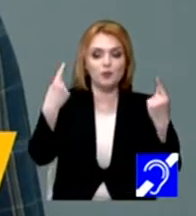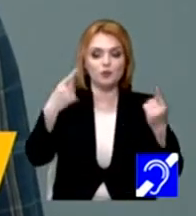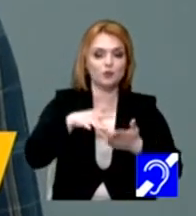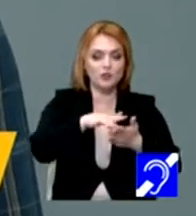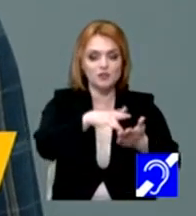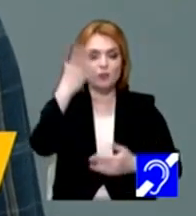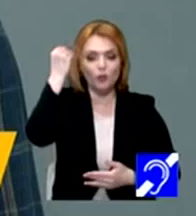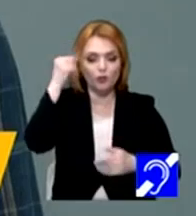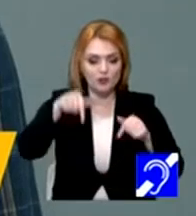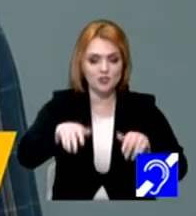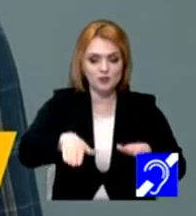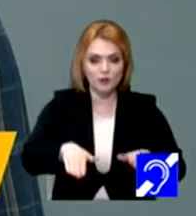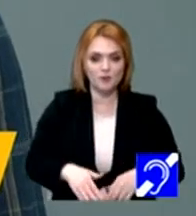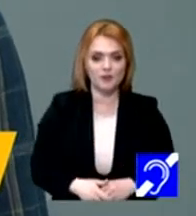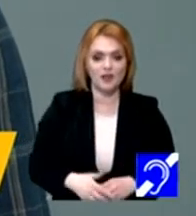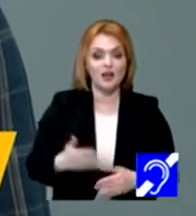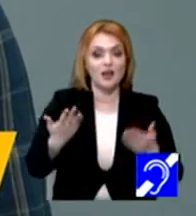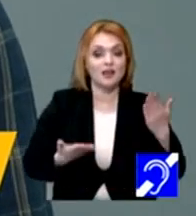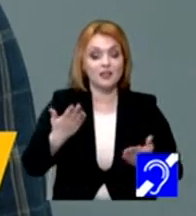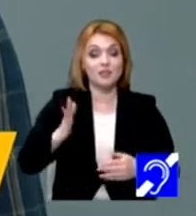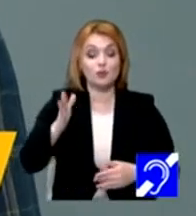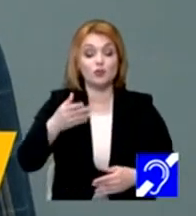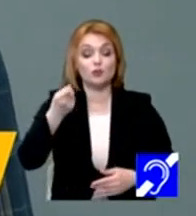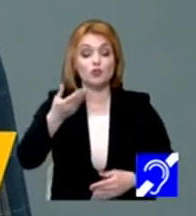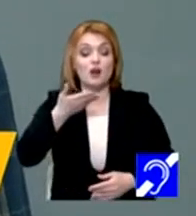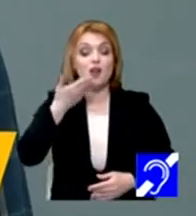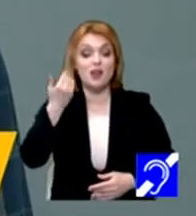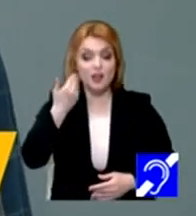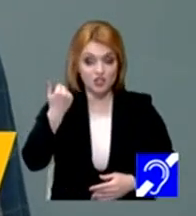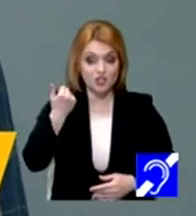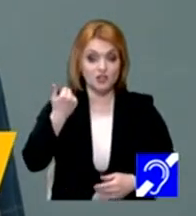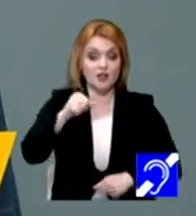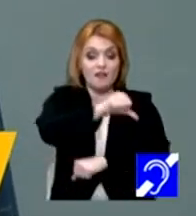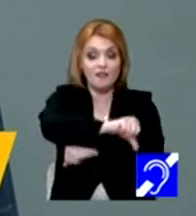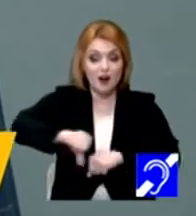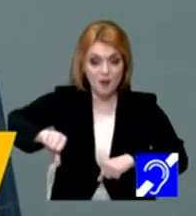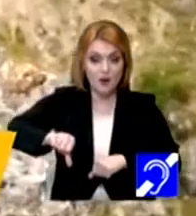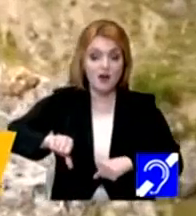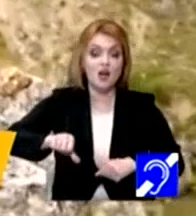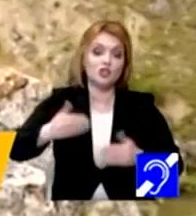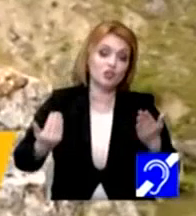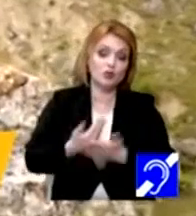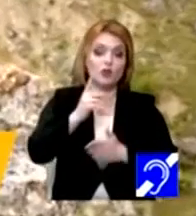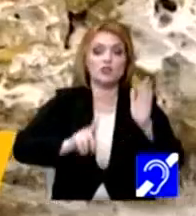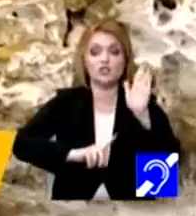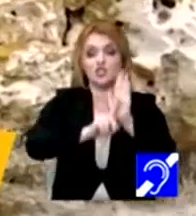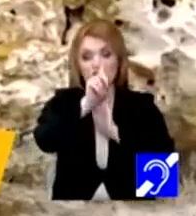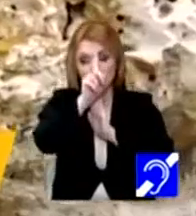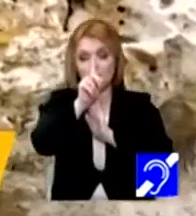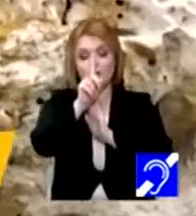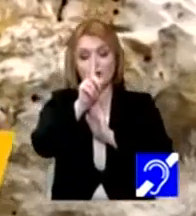dacă o să fie un pic mai lejer la frontieră, o să încercăm din nou să ne deplasăm în România, fiindcă totuși este o altă zonă de